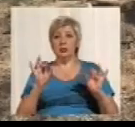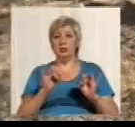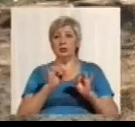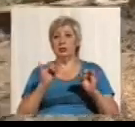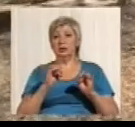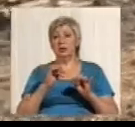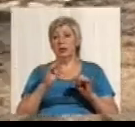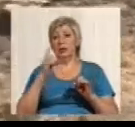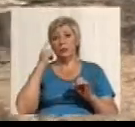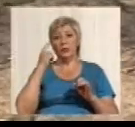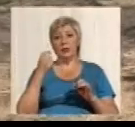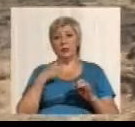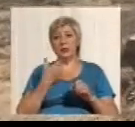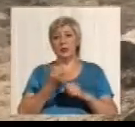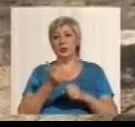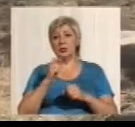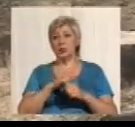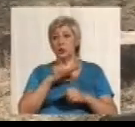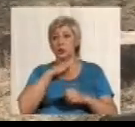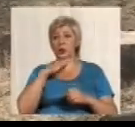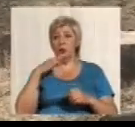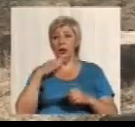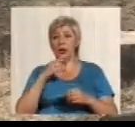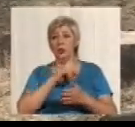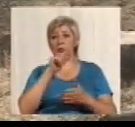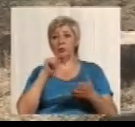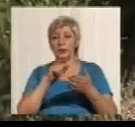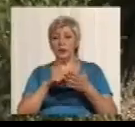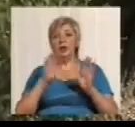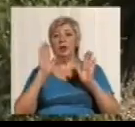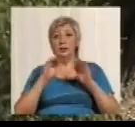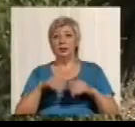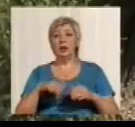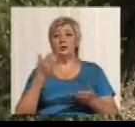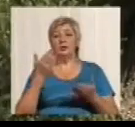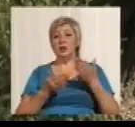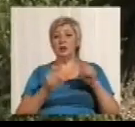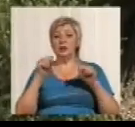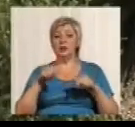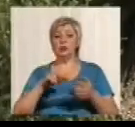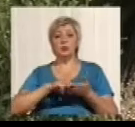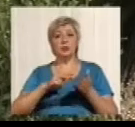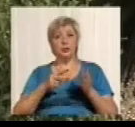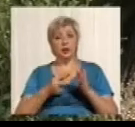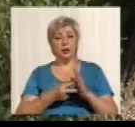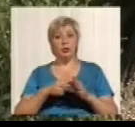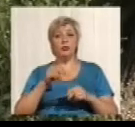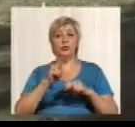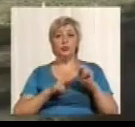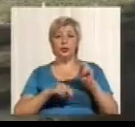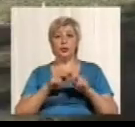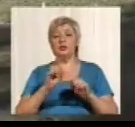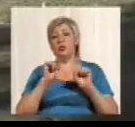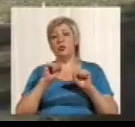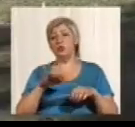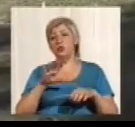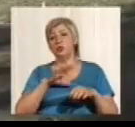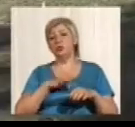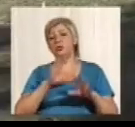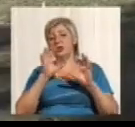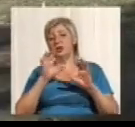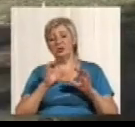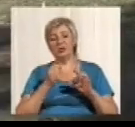нас. Дуже багато питань, навіть якщо тут будівництво заплановано, і навіть якщо воно може бути законним, хоча це не так, тому що порушуються норми